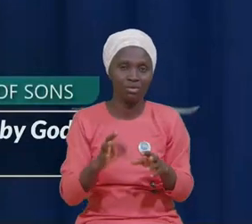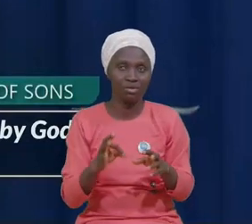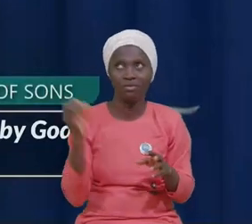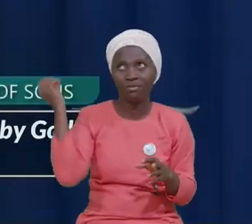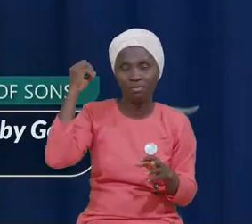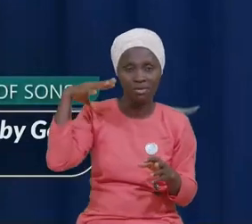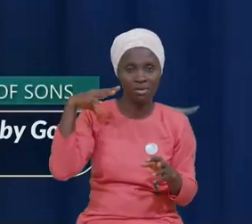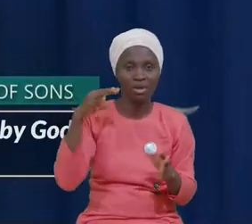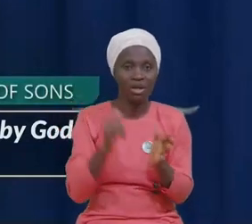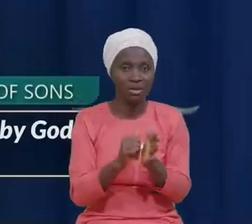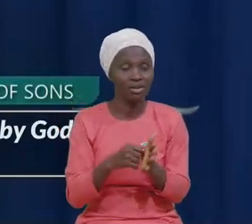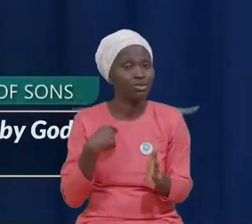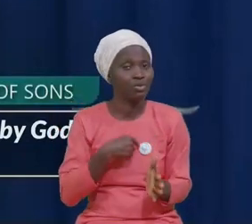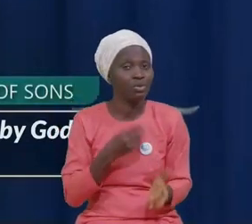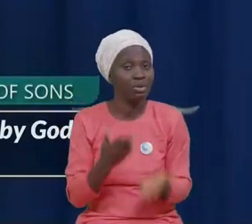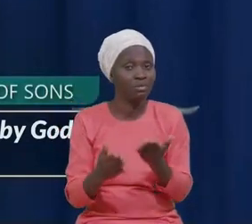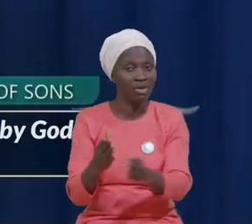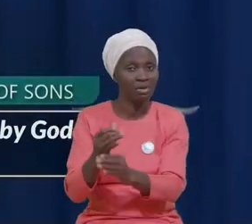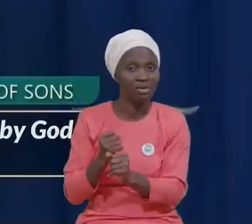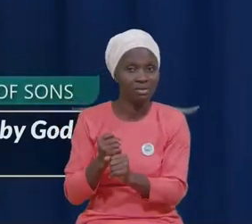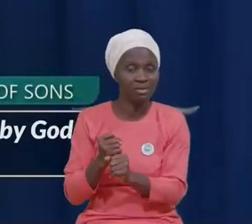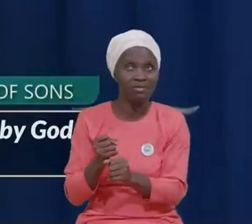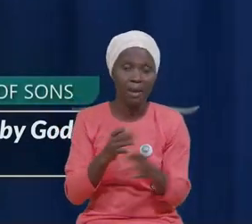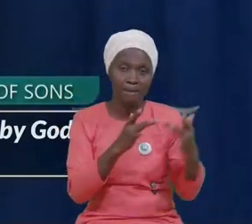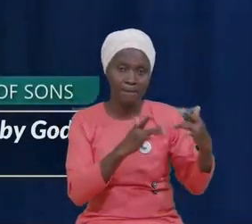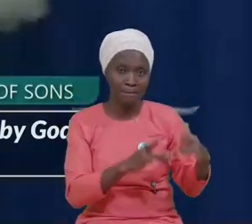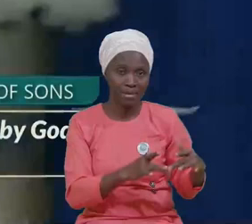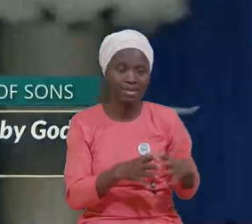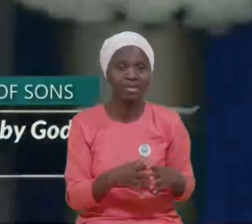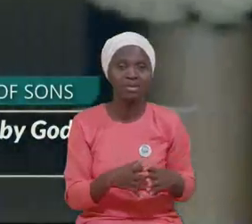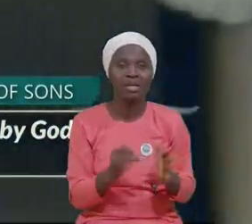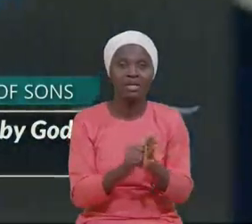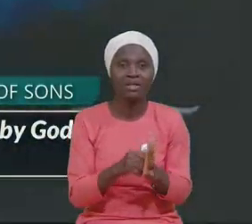grâce, trône de la grâce, afin d'obtenir miséricorde.